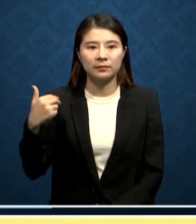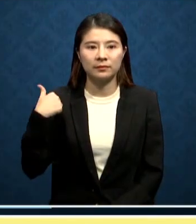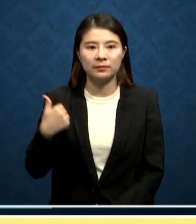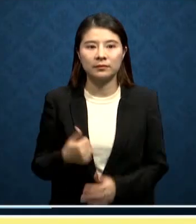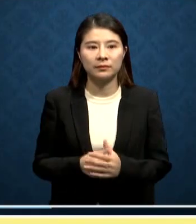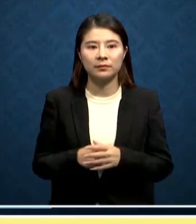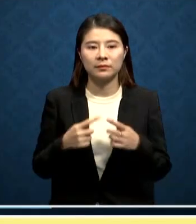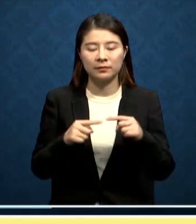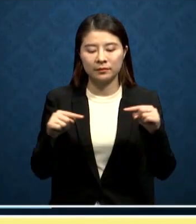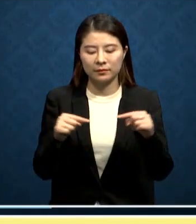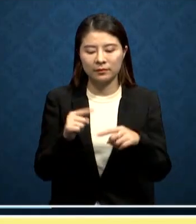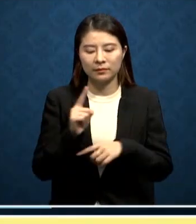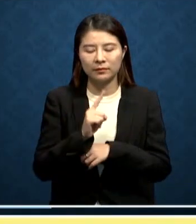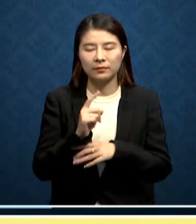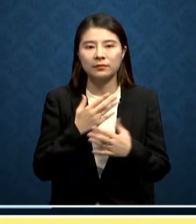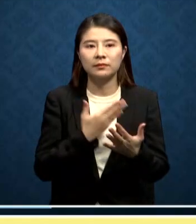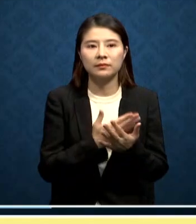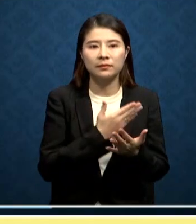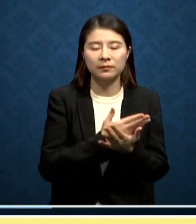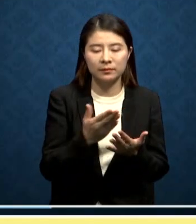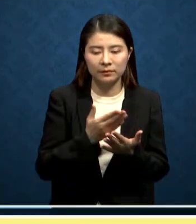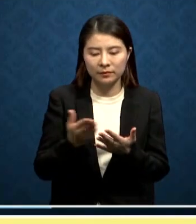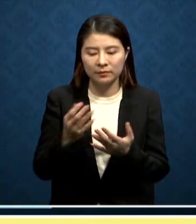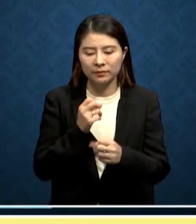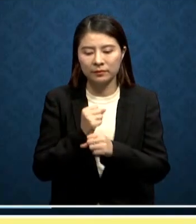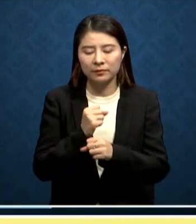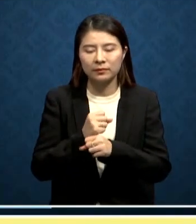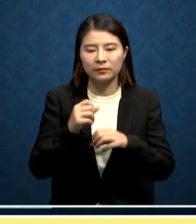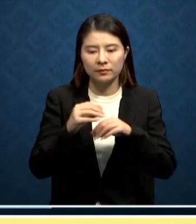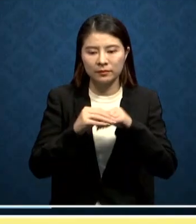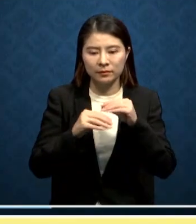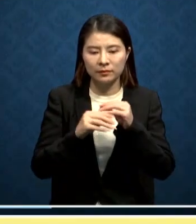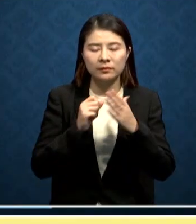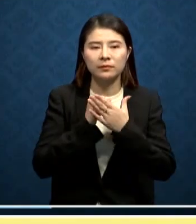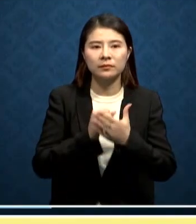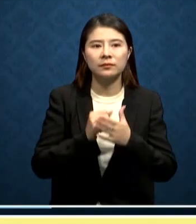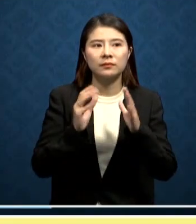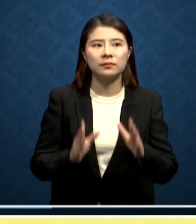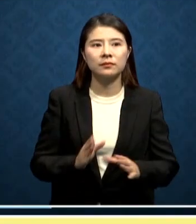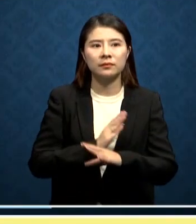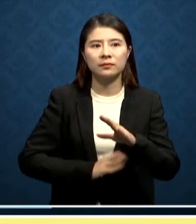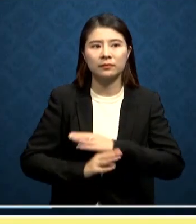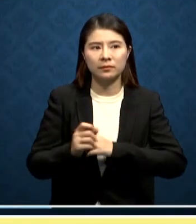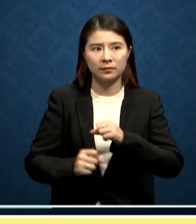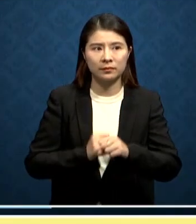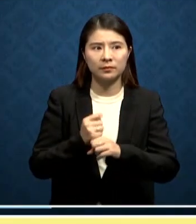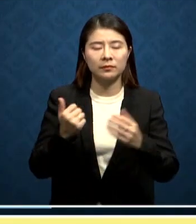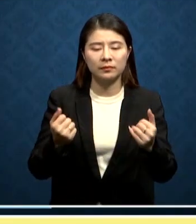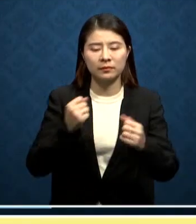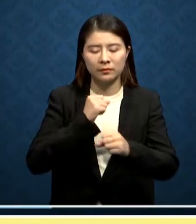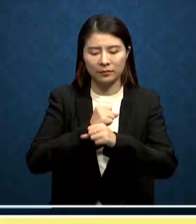ไม่ได้เอ่อใช้จ่ายเงินในส่วนนี้ในการช่วยเหลือคนพิการปีนี้ท่านก็สามารถทำได้